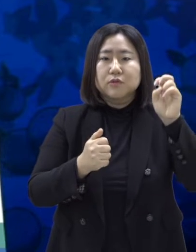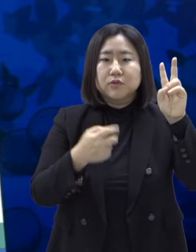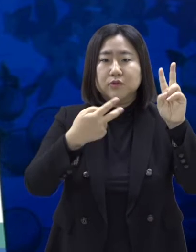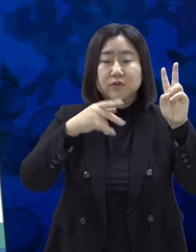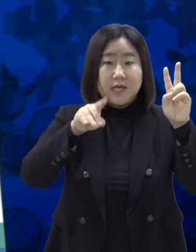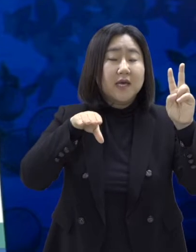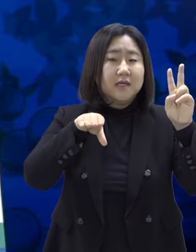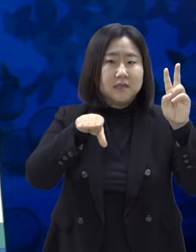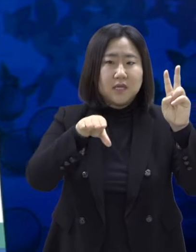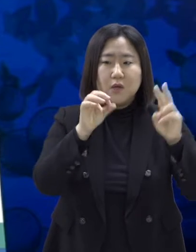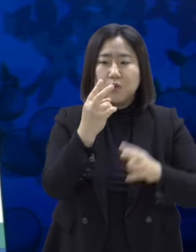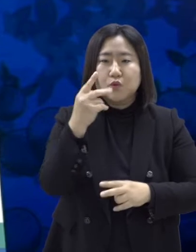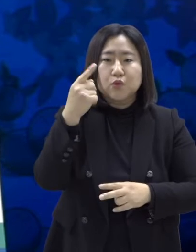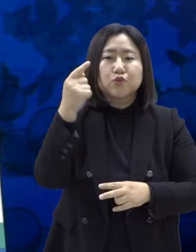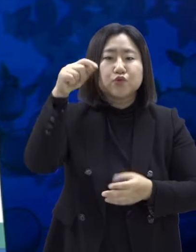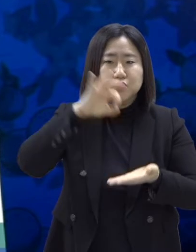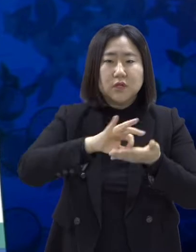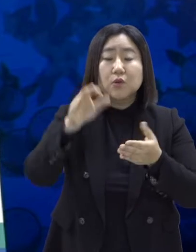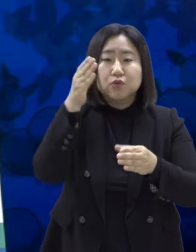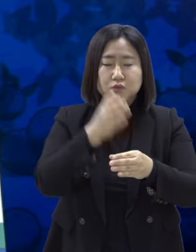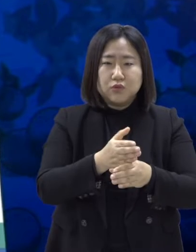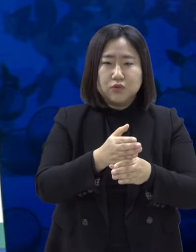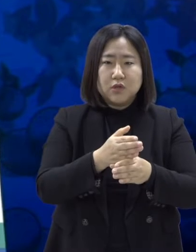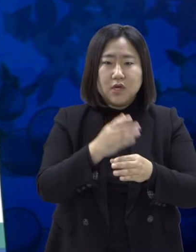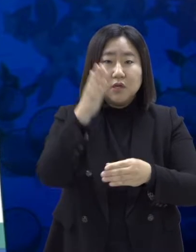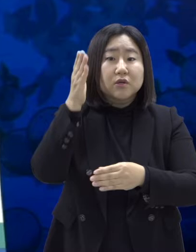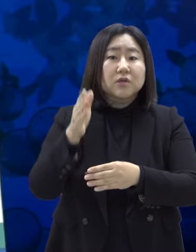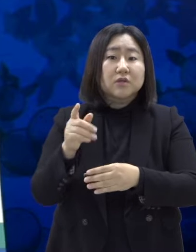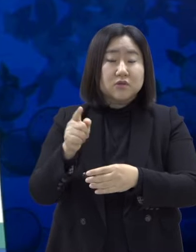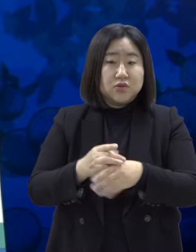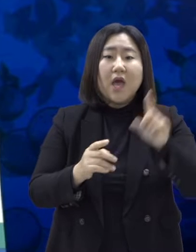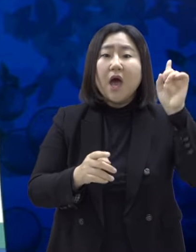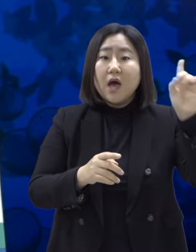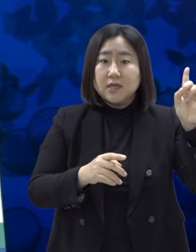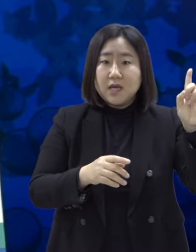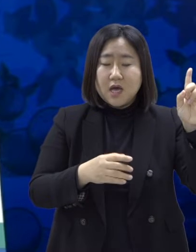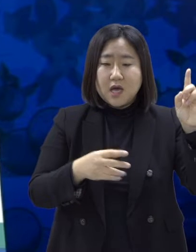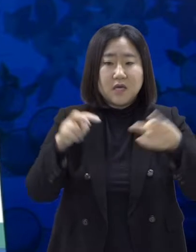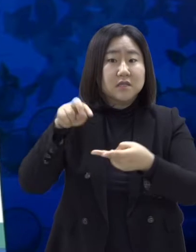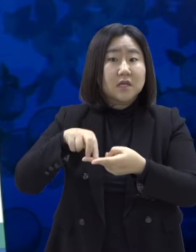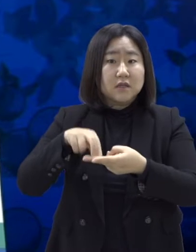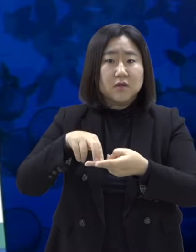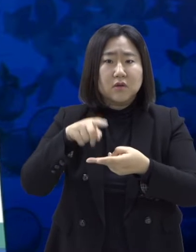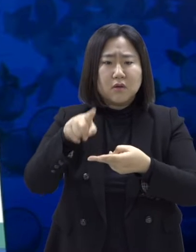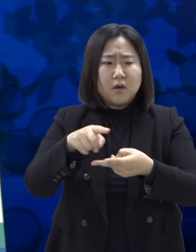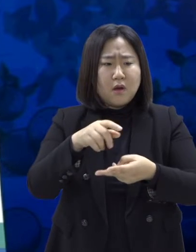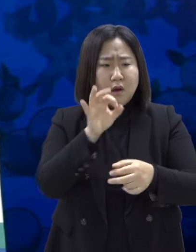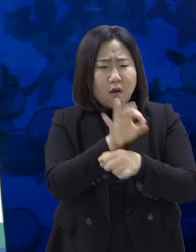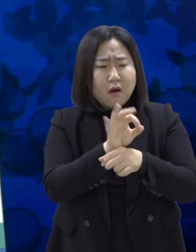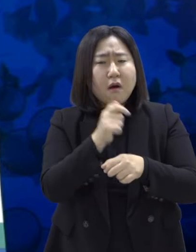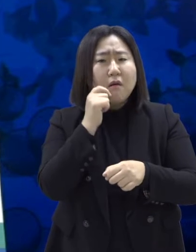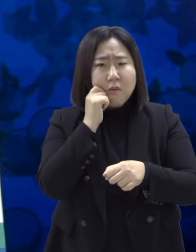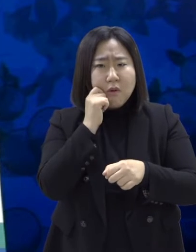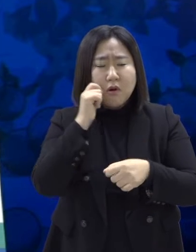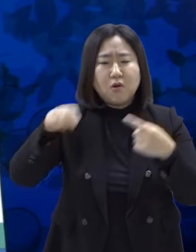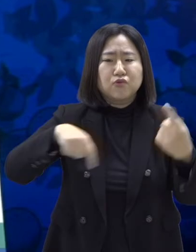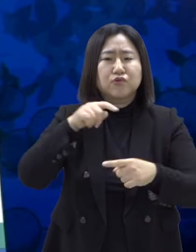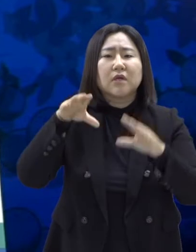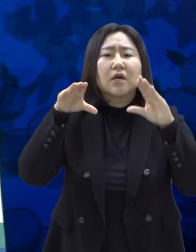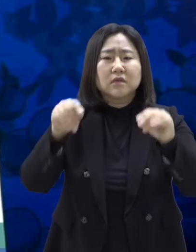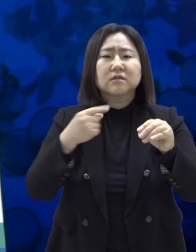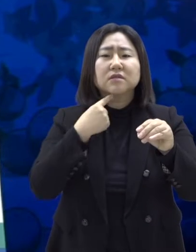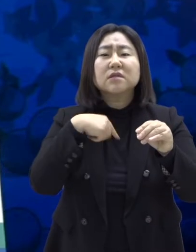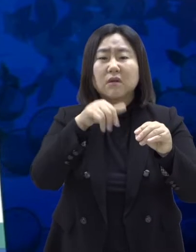22대의 차량이 요소수를 사용하고 있고 한 지역아동센터 통학 차량은 요소수를 구하지 못해 운행이